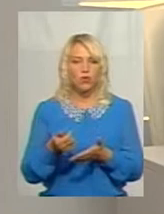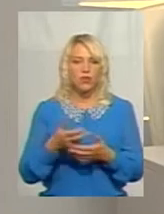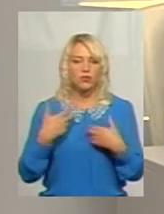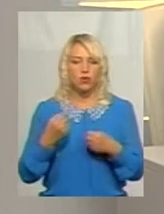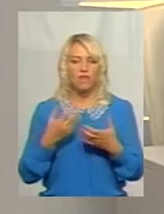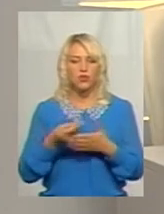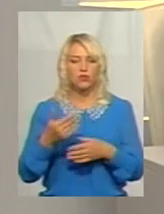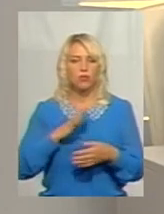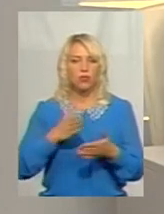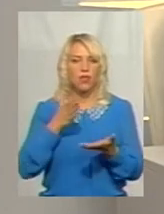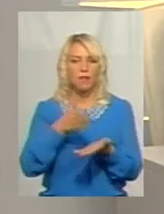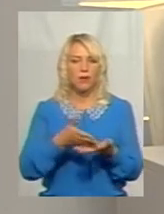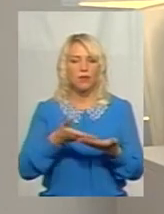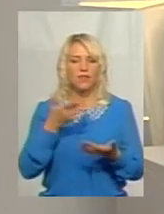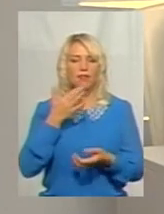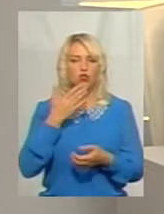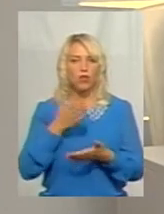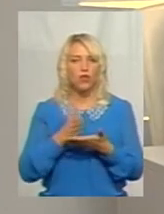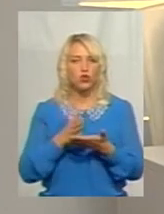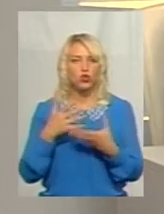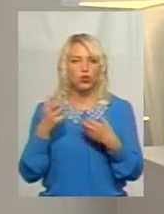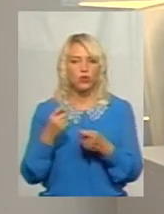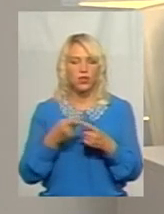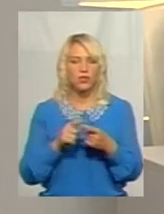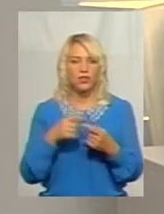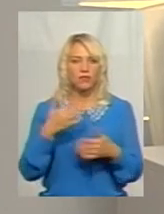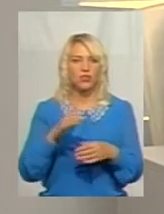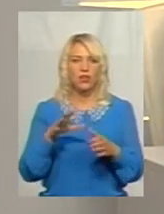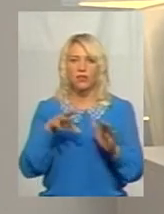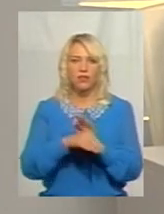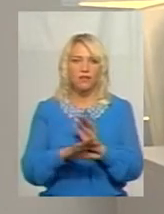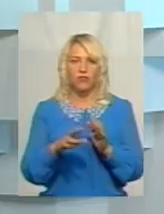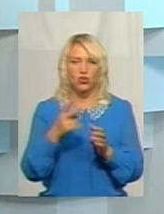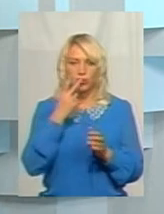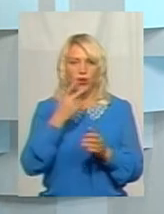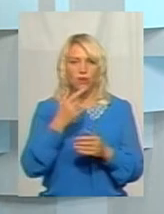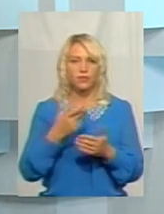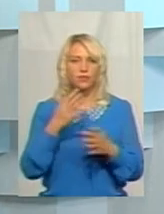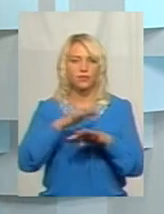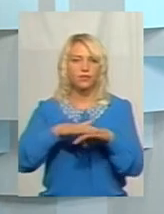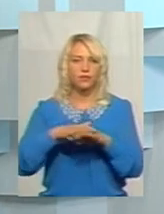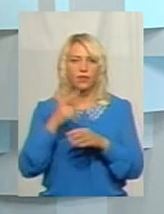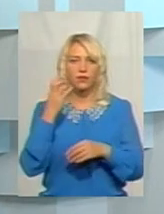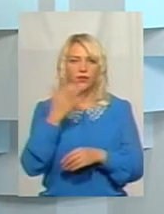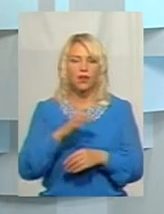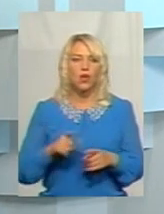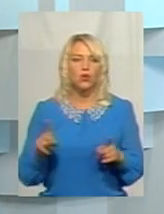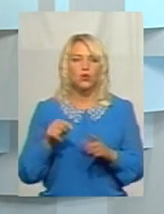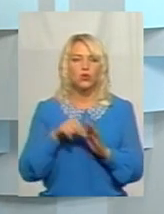напряму від Національної служби здоров'я, і в цю інфографіку воно не війшло. Зрозуміло. А що стосується стоматологічної